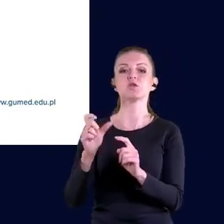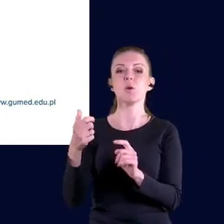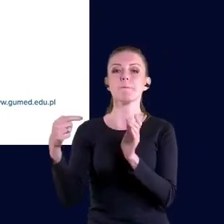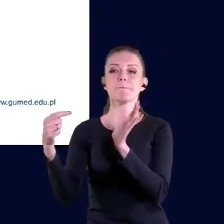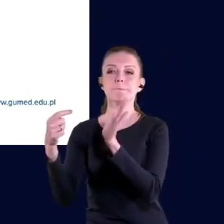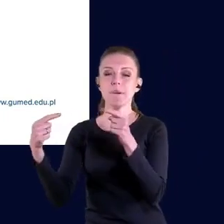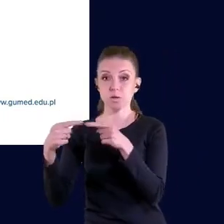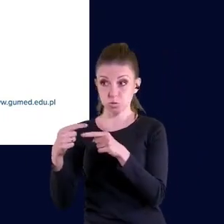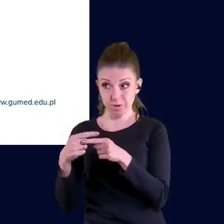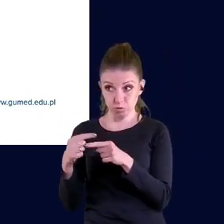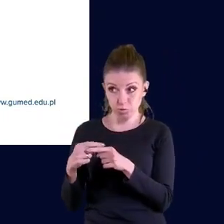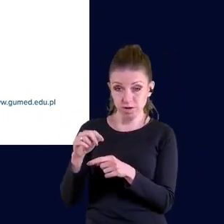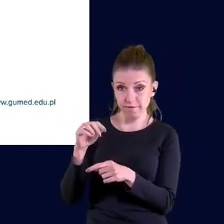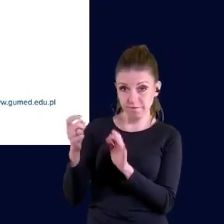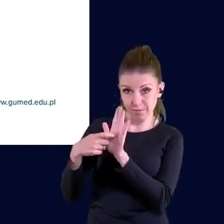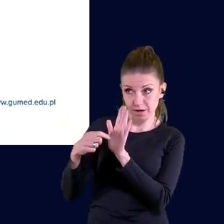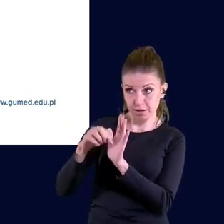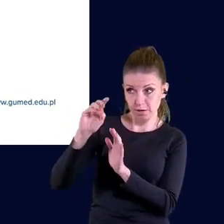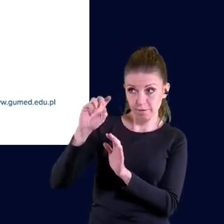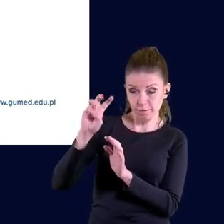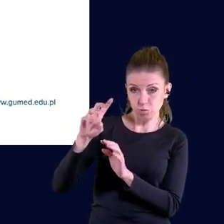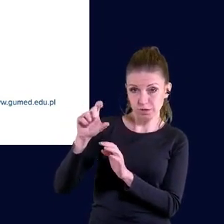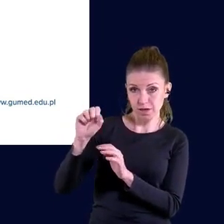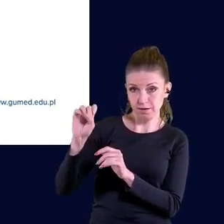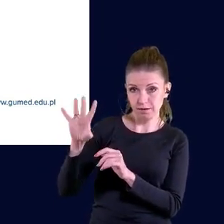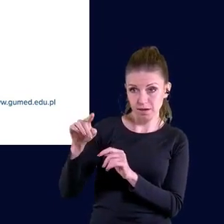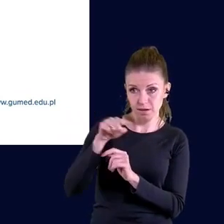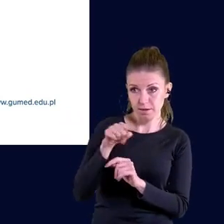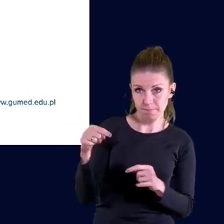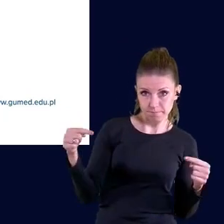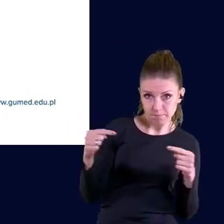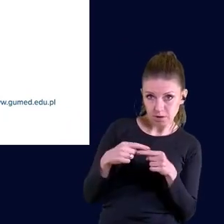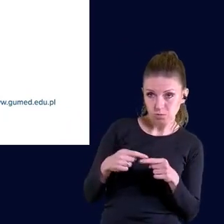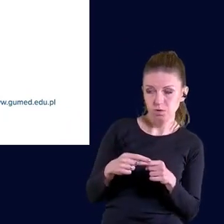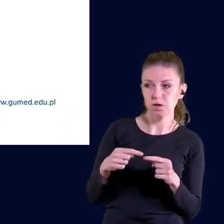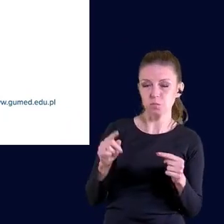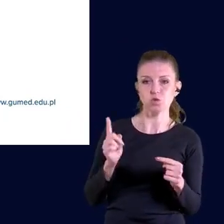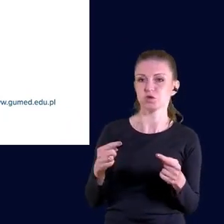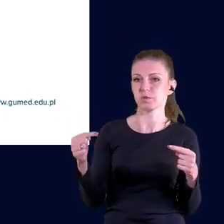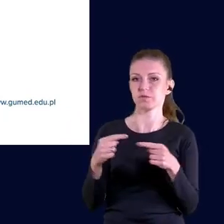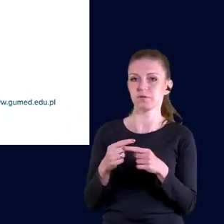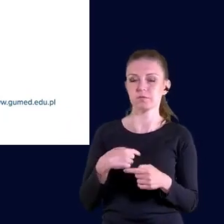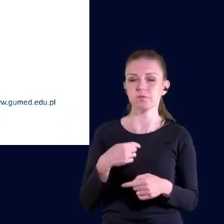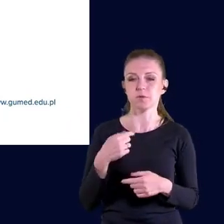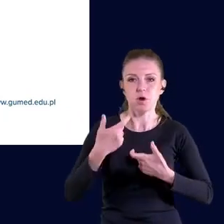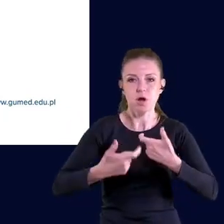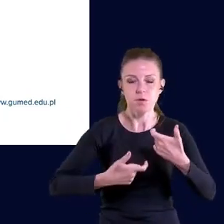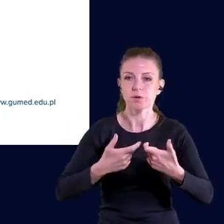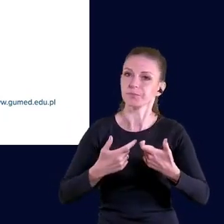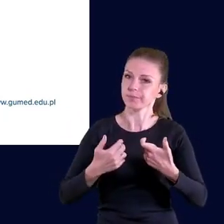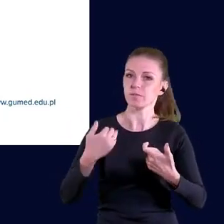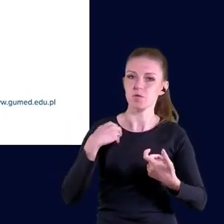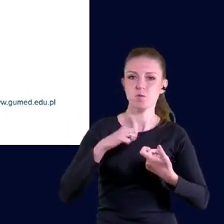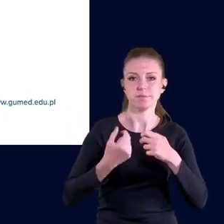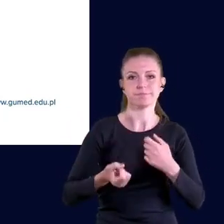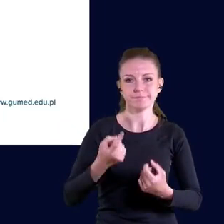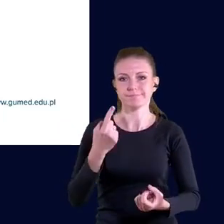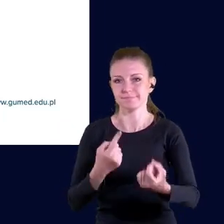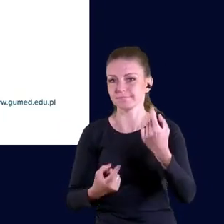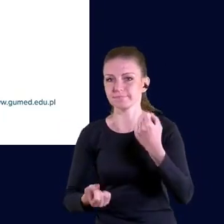wcag2 i właśnie Podczas takiej pracy napotkaliśmy sporo trudności sporo problemów postaram się przedstawić